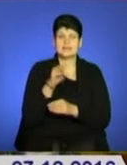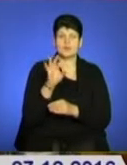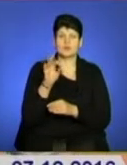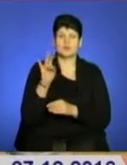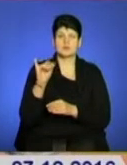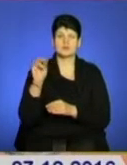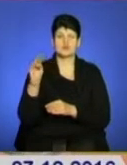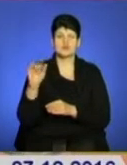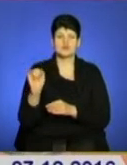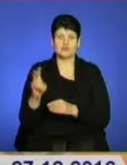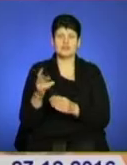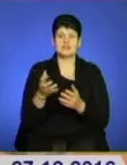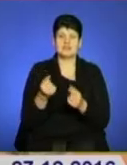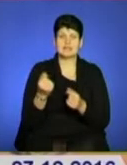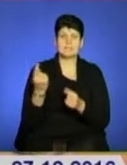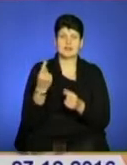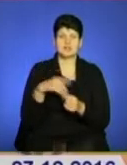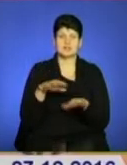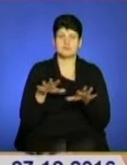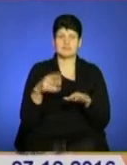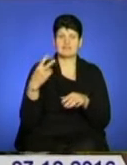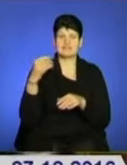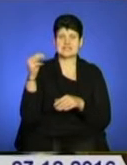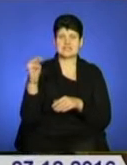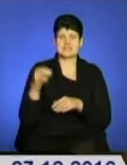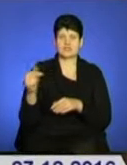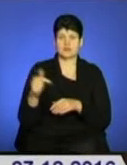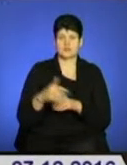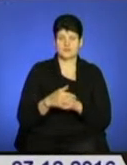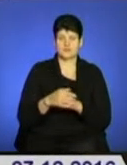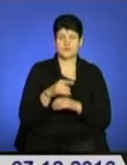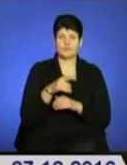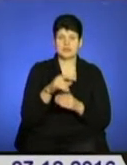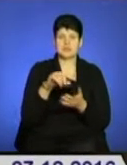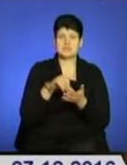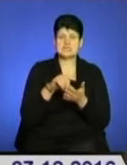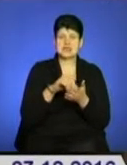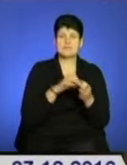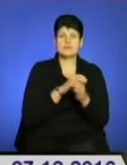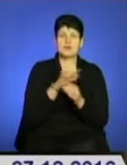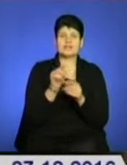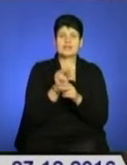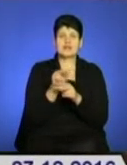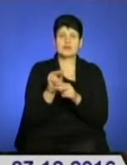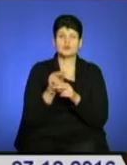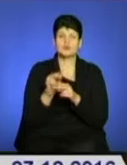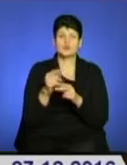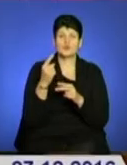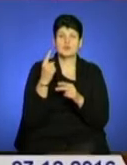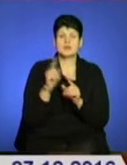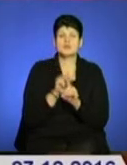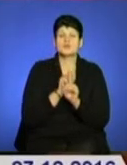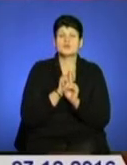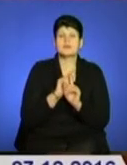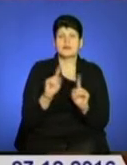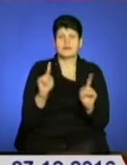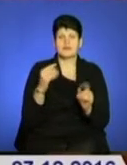які отримали першу премію – 20 тисяч гривень. Вони представили проєкт реконструкції однієї з